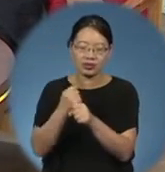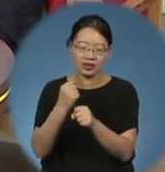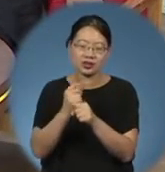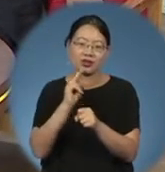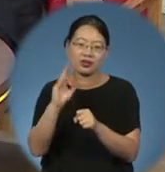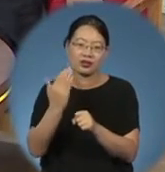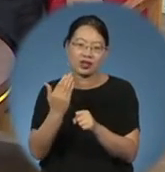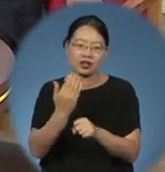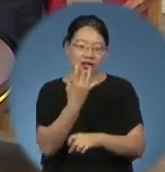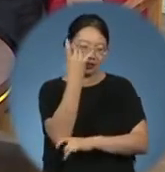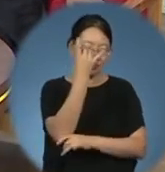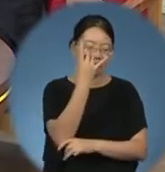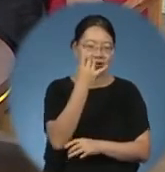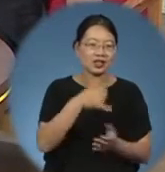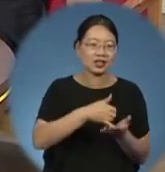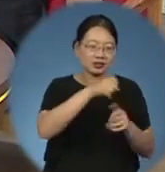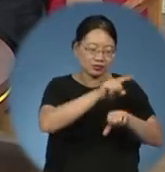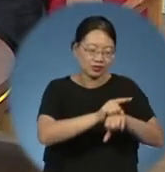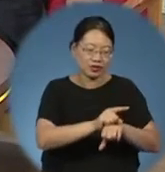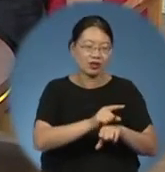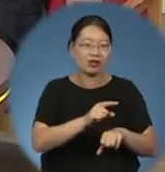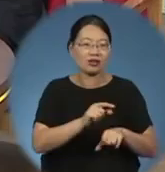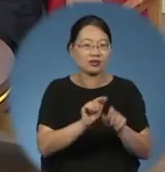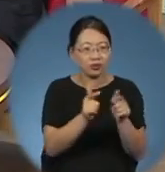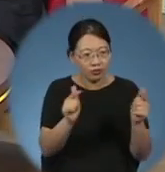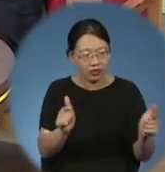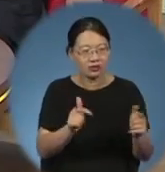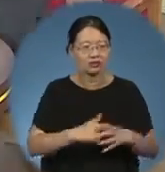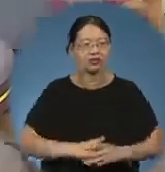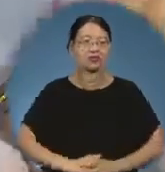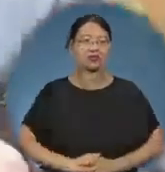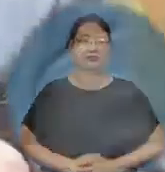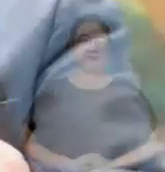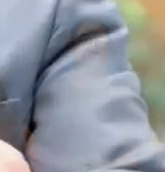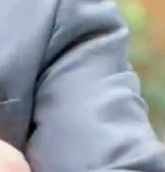기본적인 인 품 그러진 성인 흑협 4